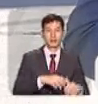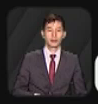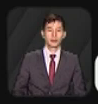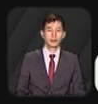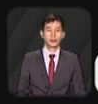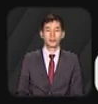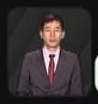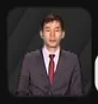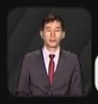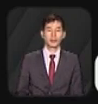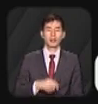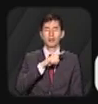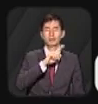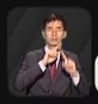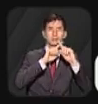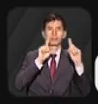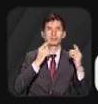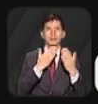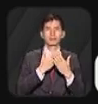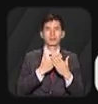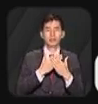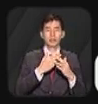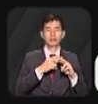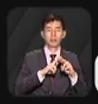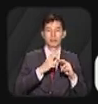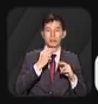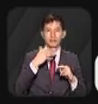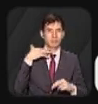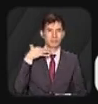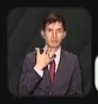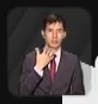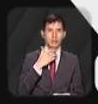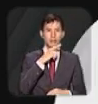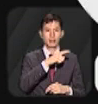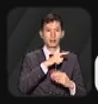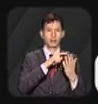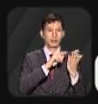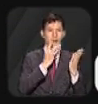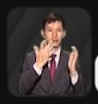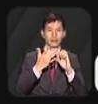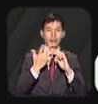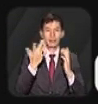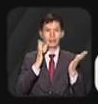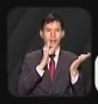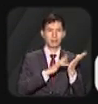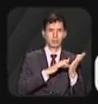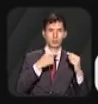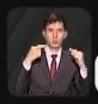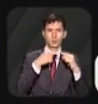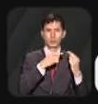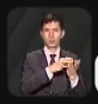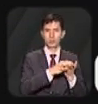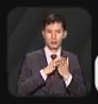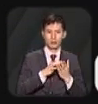компании. Преимущества новой линейки действительно впечатляют. Высокоточная лазерная обработка экрана,